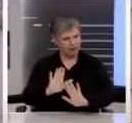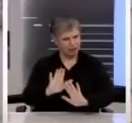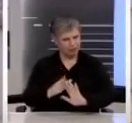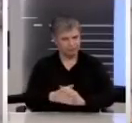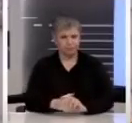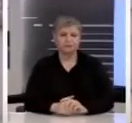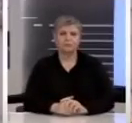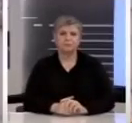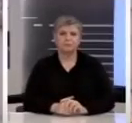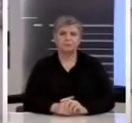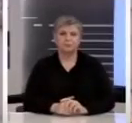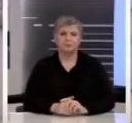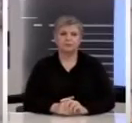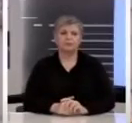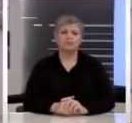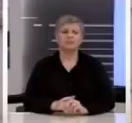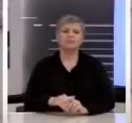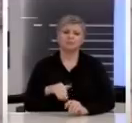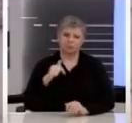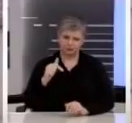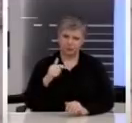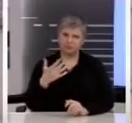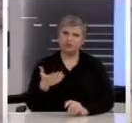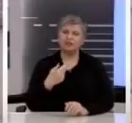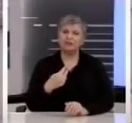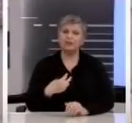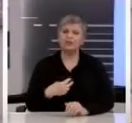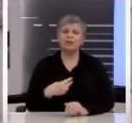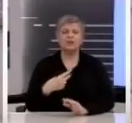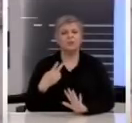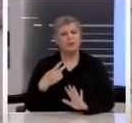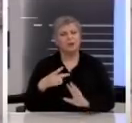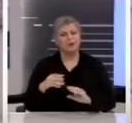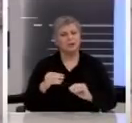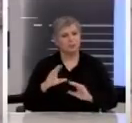Λοιπόν, εντάξει, δέχομαι όπως έχετε, αλλά ακούστε με.